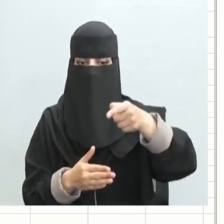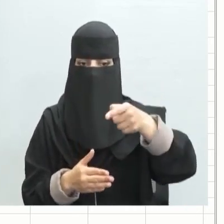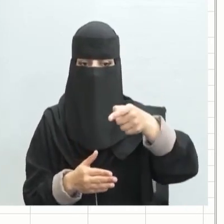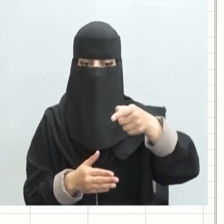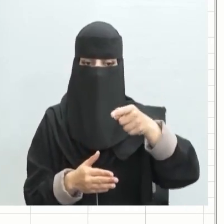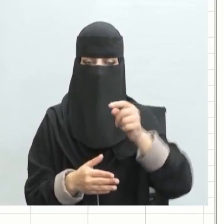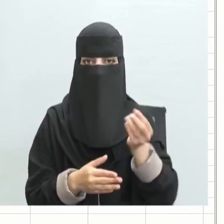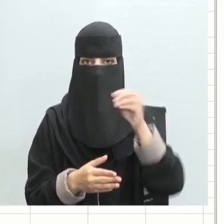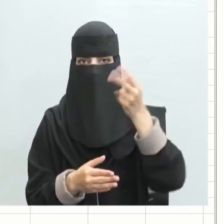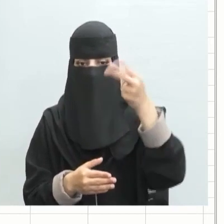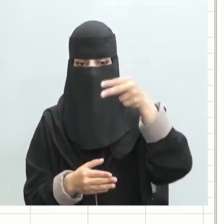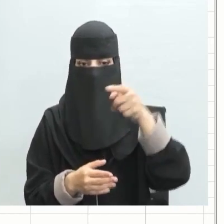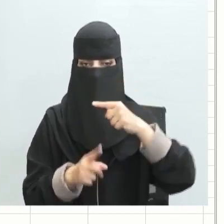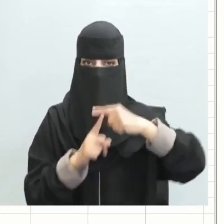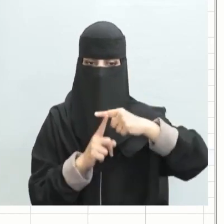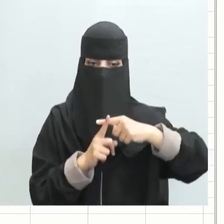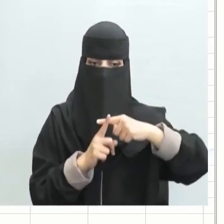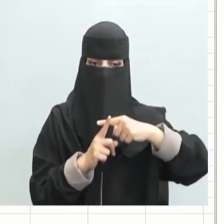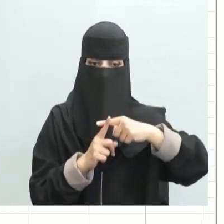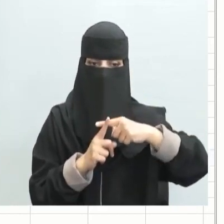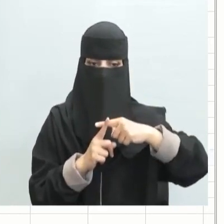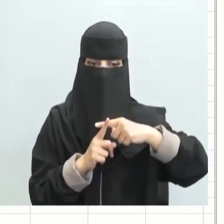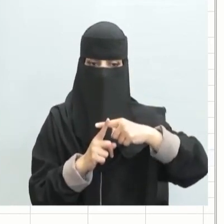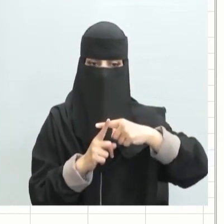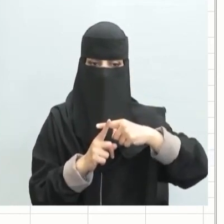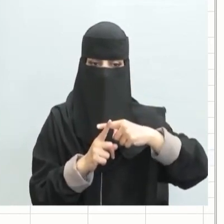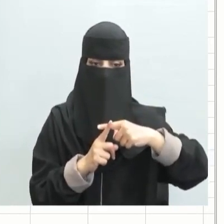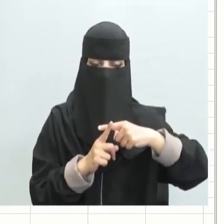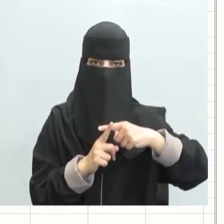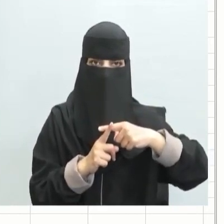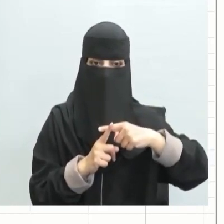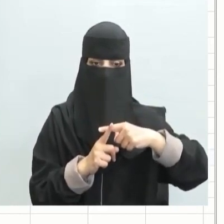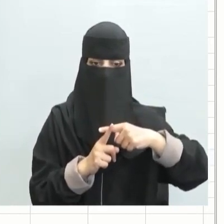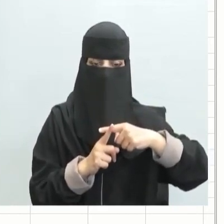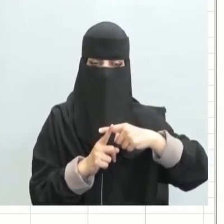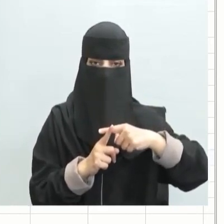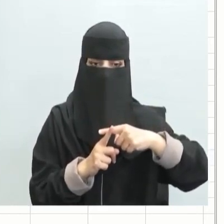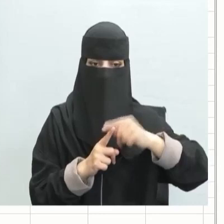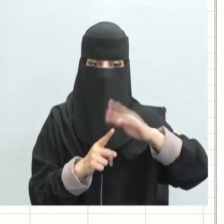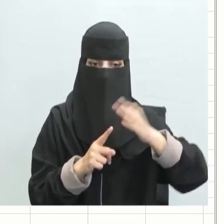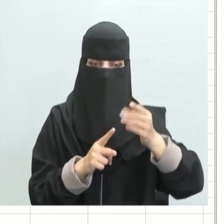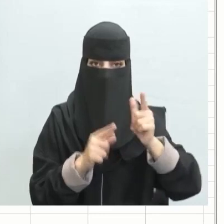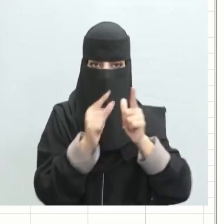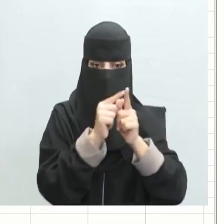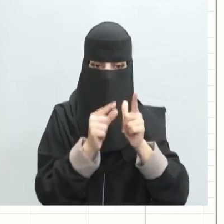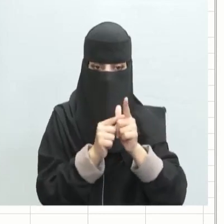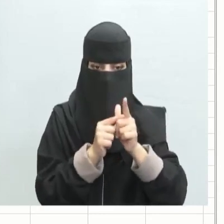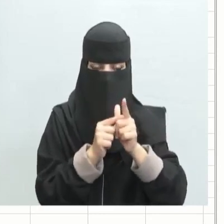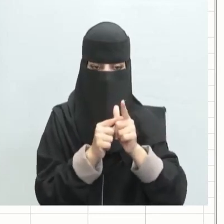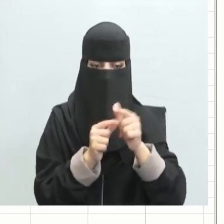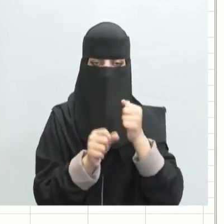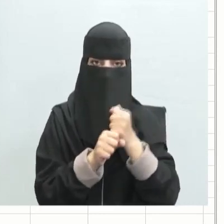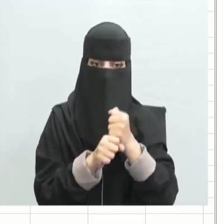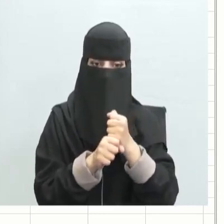نحط تربيع زائدا وبعدين نكتب اللي هو الايقونه الثانيه اللي هي البي وبنفس الشيء نبغاها